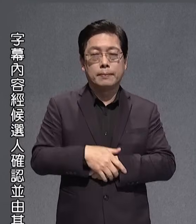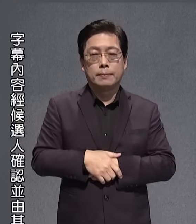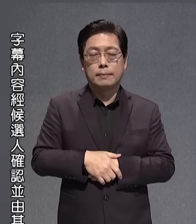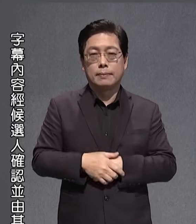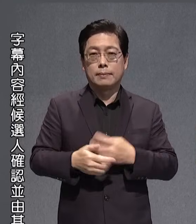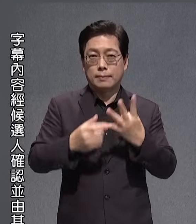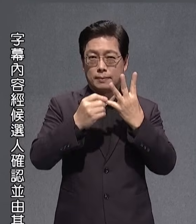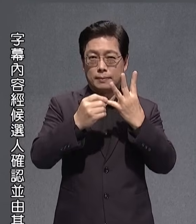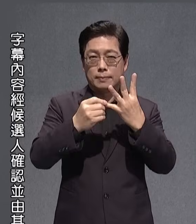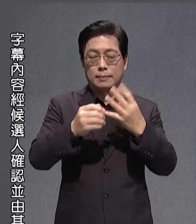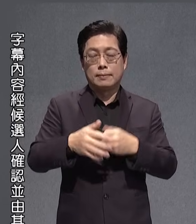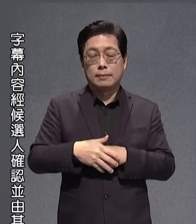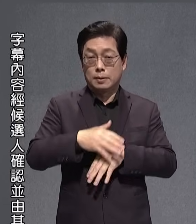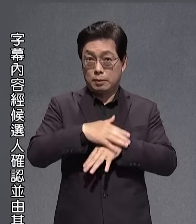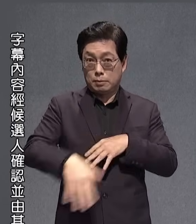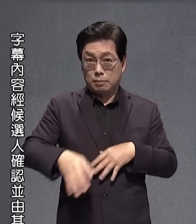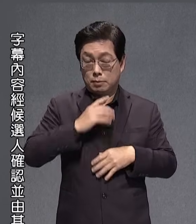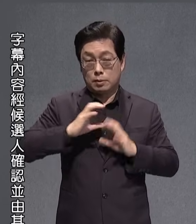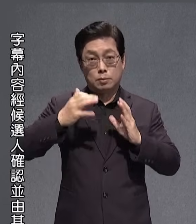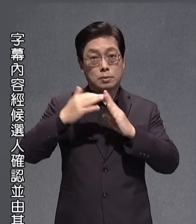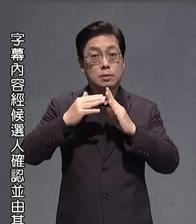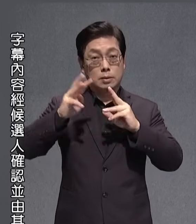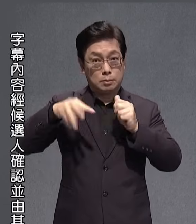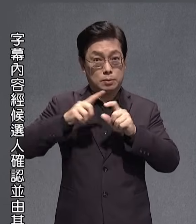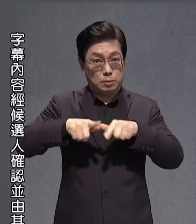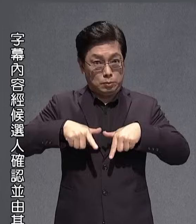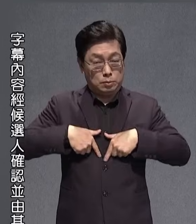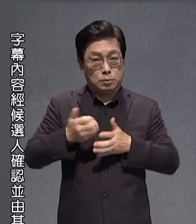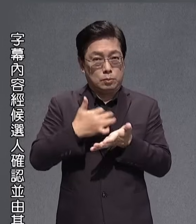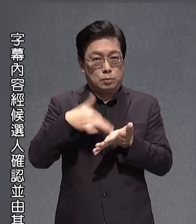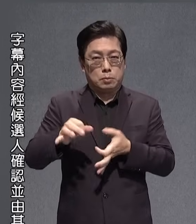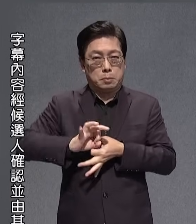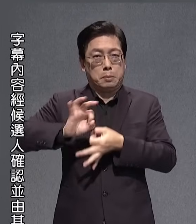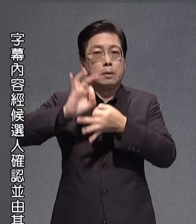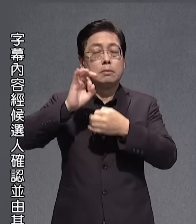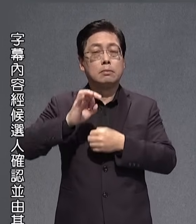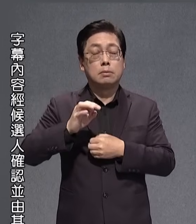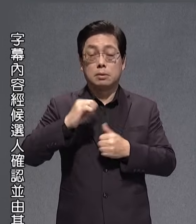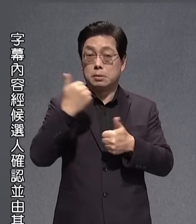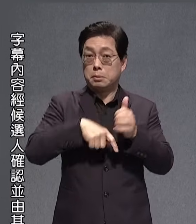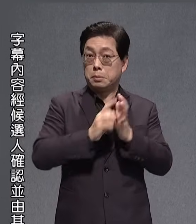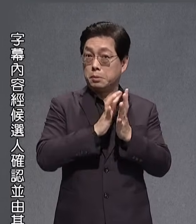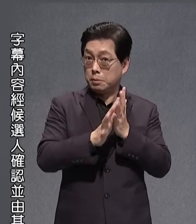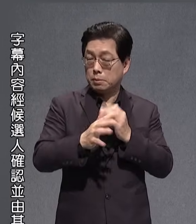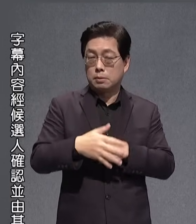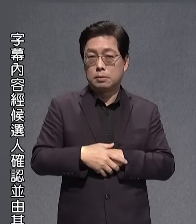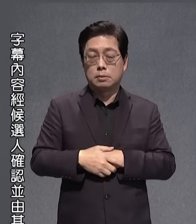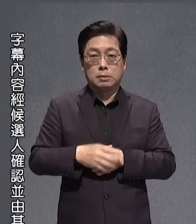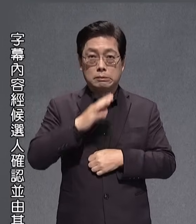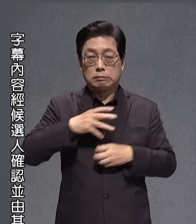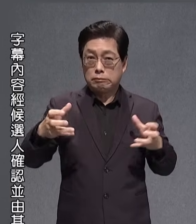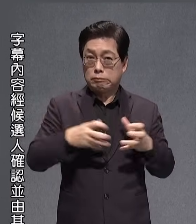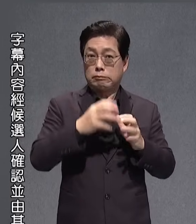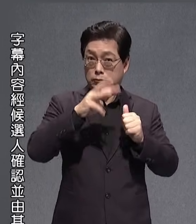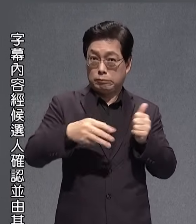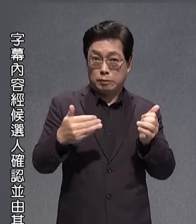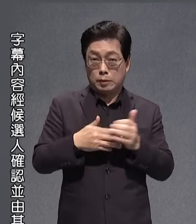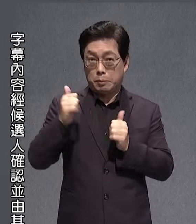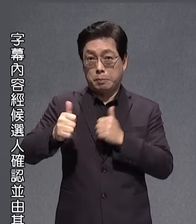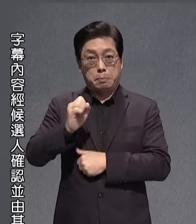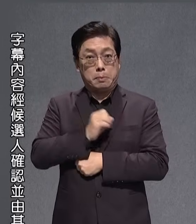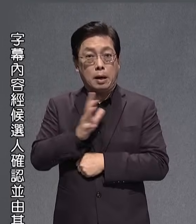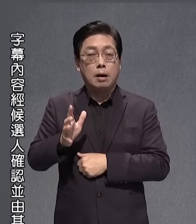四，我会提高国家训练中心整体的预算。国家代表队从集训到比赛结